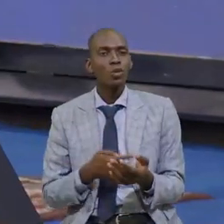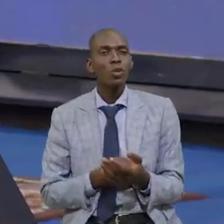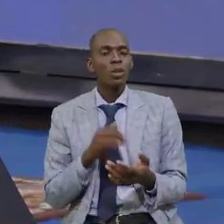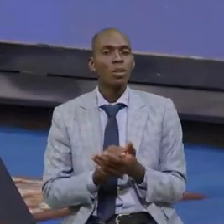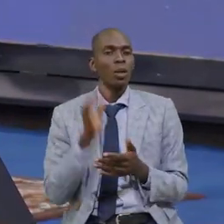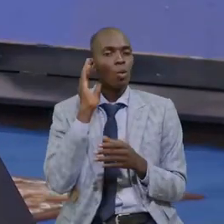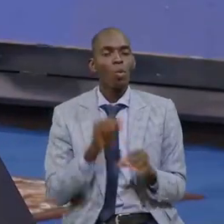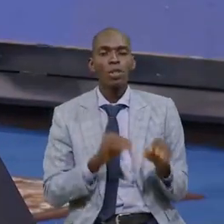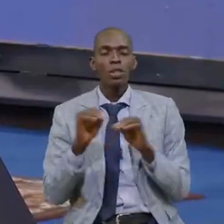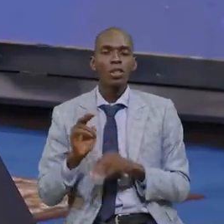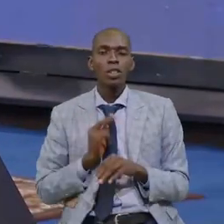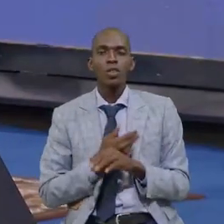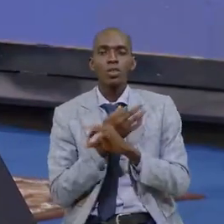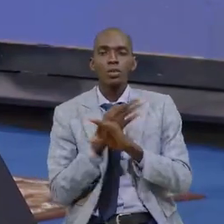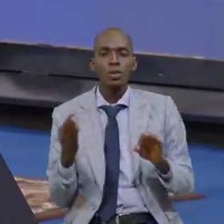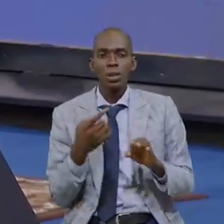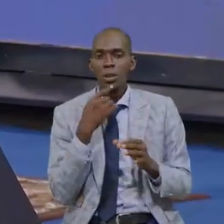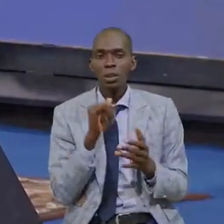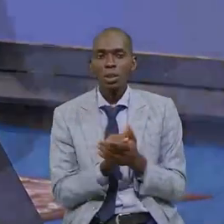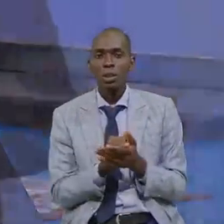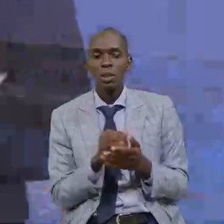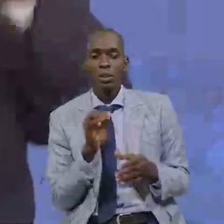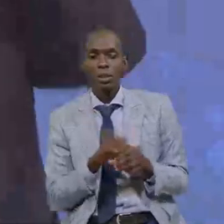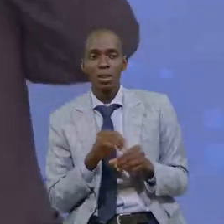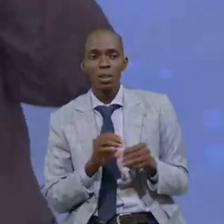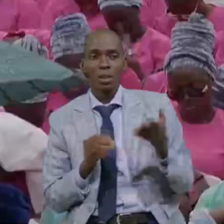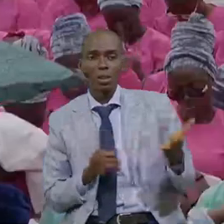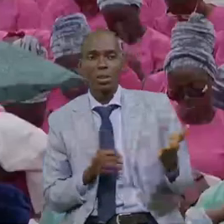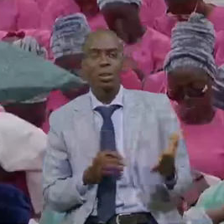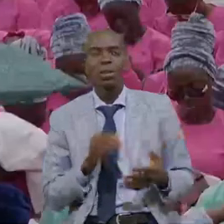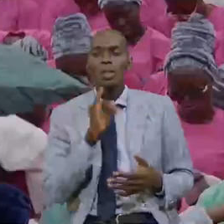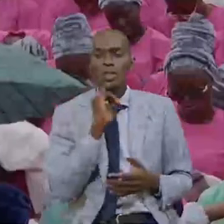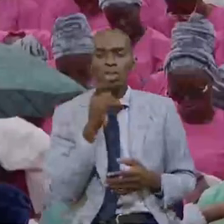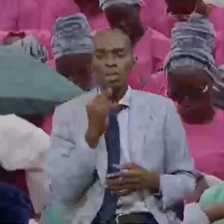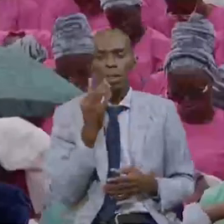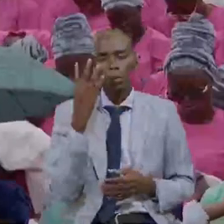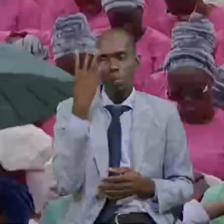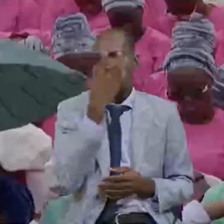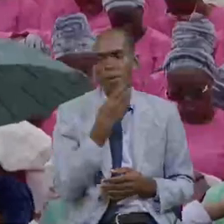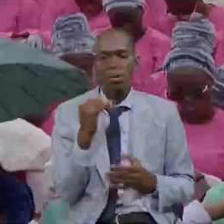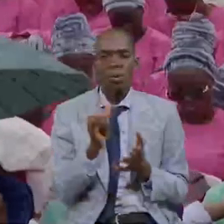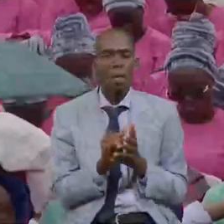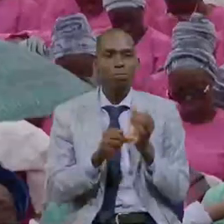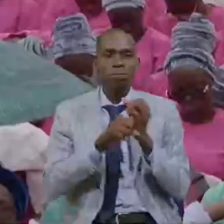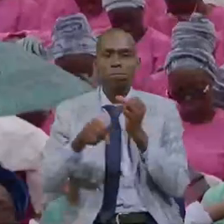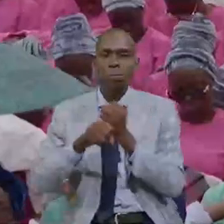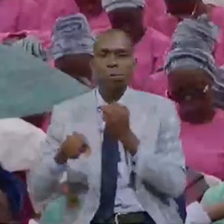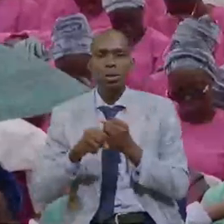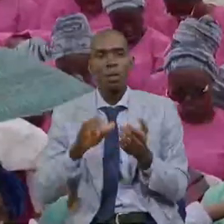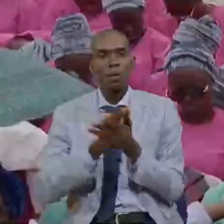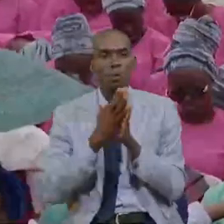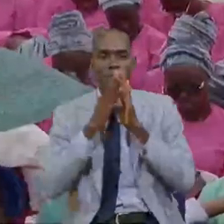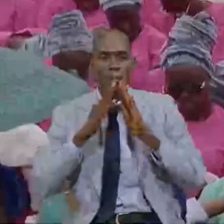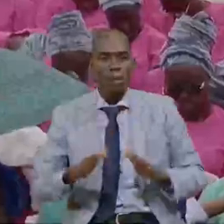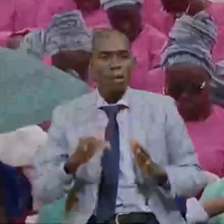l'évangile qui nous a franchis, il dit, alors, se trouve la beauté, celui qui proclame